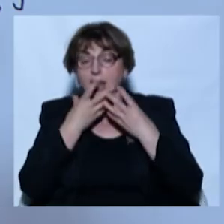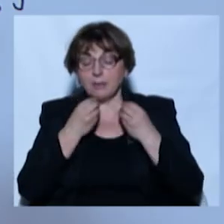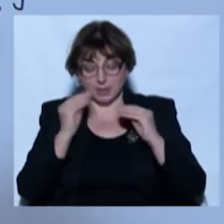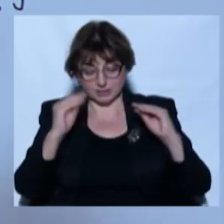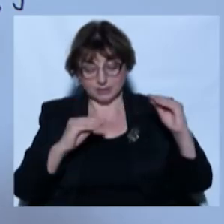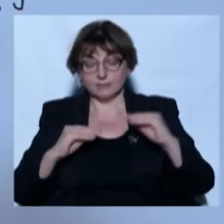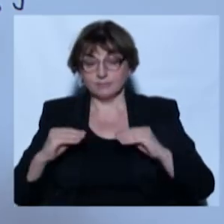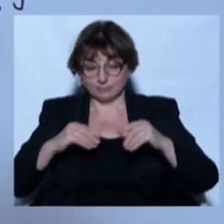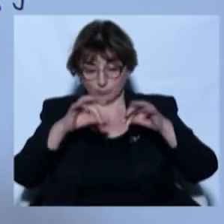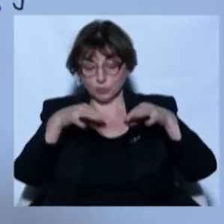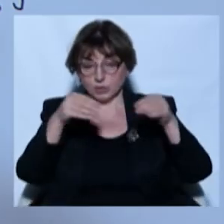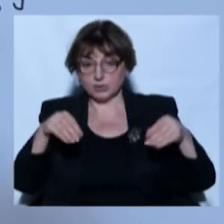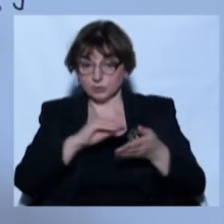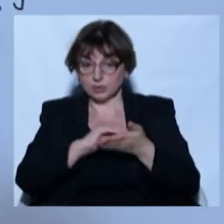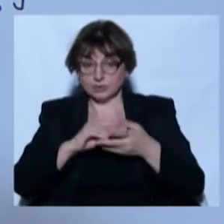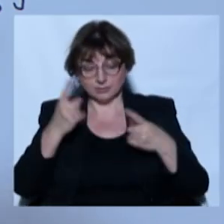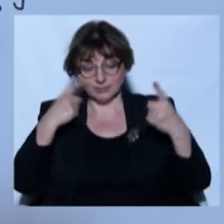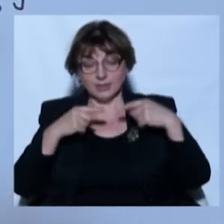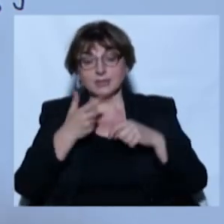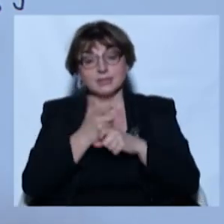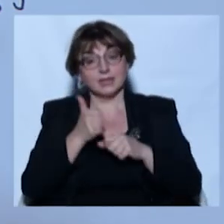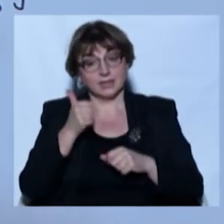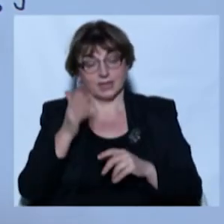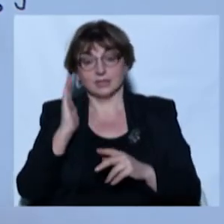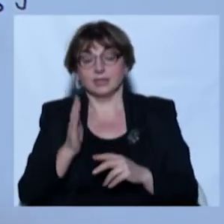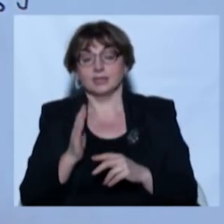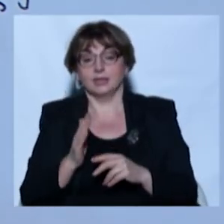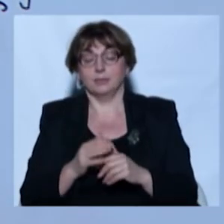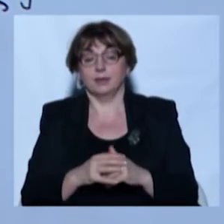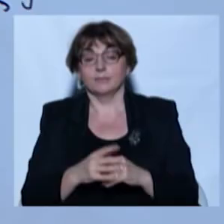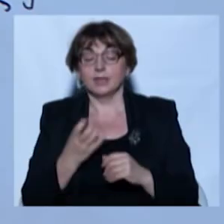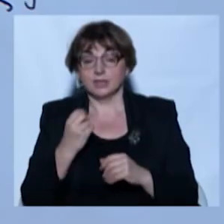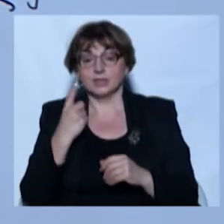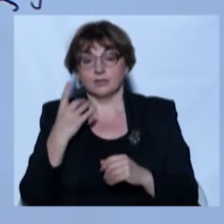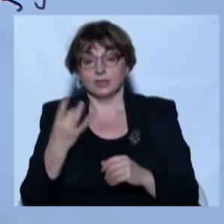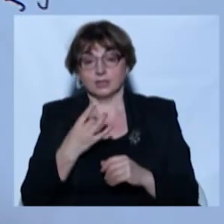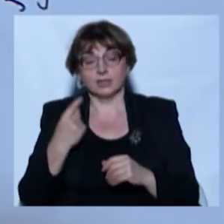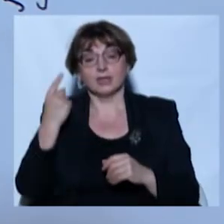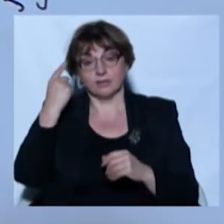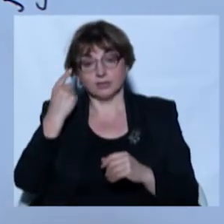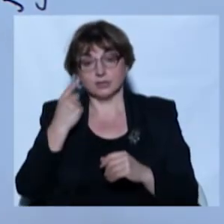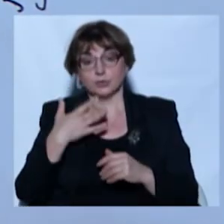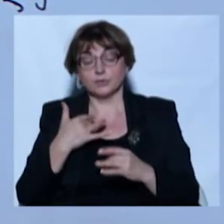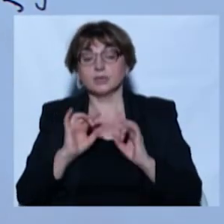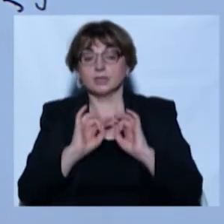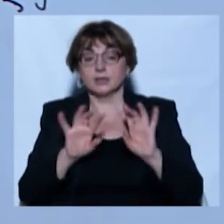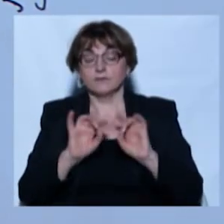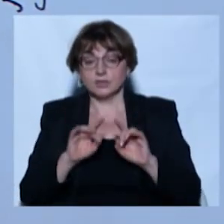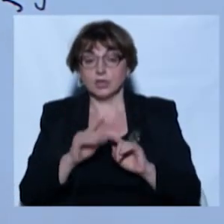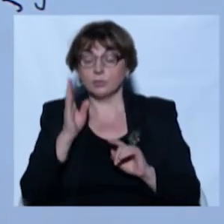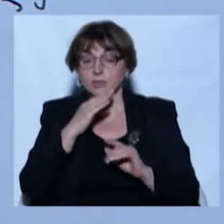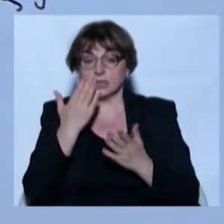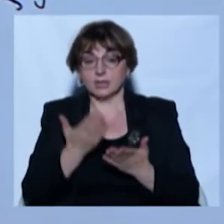შესაბამისი ილუსტრაციით, მე ვფიქრობ, რომ ძალიან კარგი იქნება. კიდევ ერთხელ შეგახსენებთ, რომ ჩვენ დღეს ვისაუბრეთ